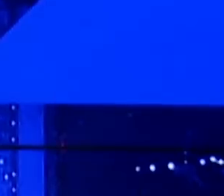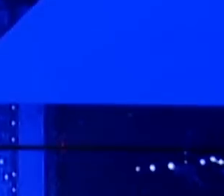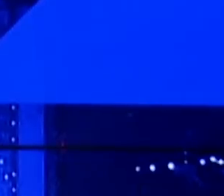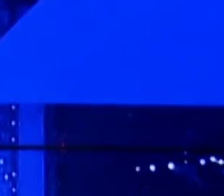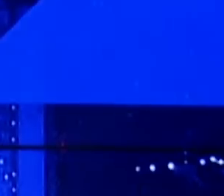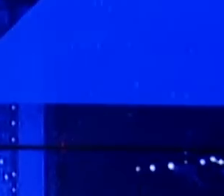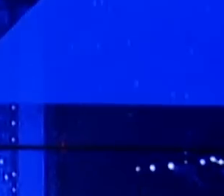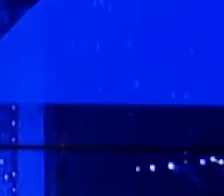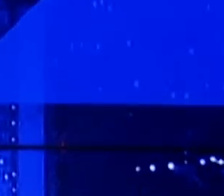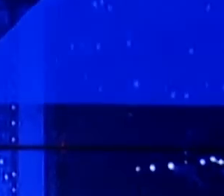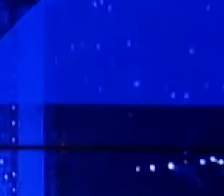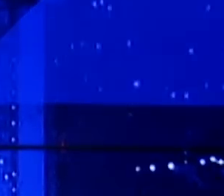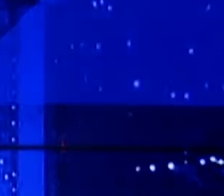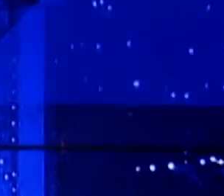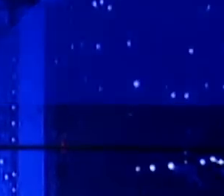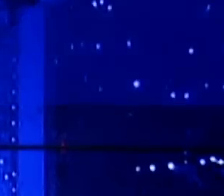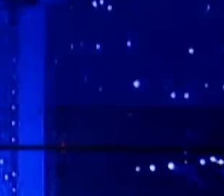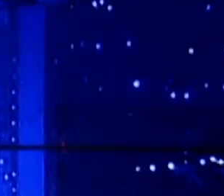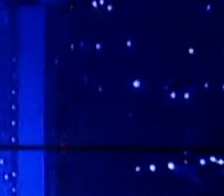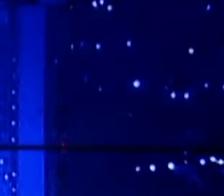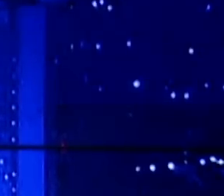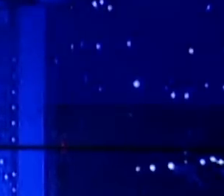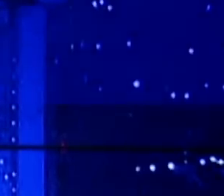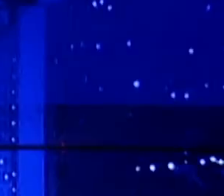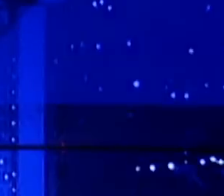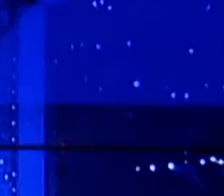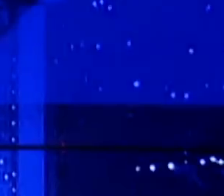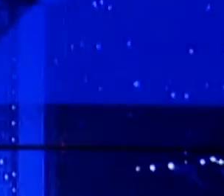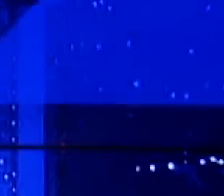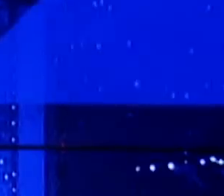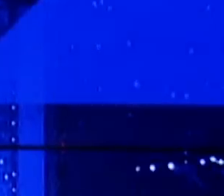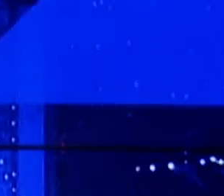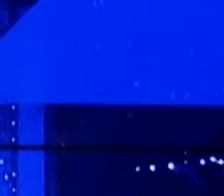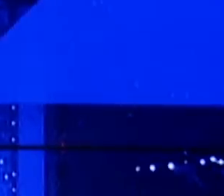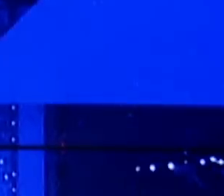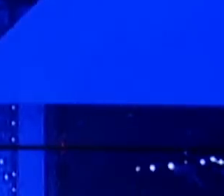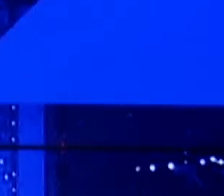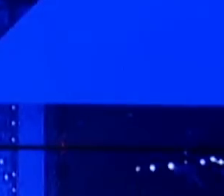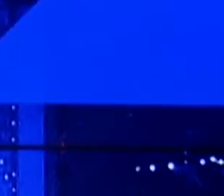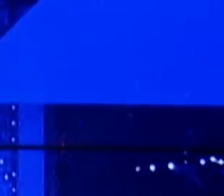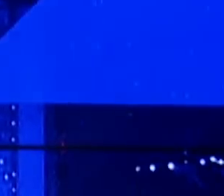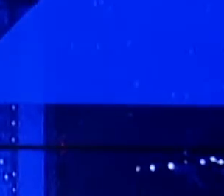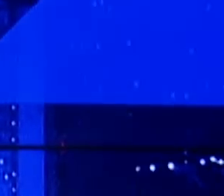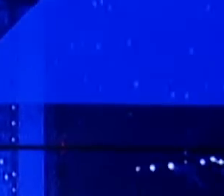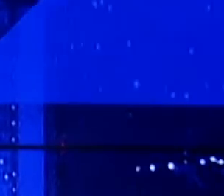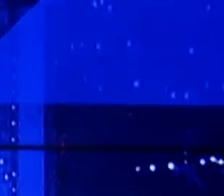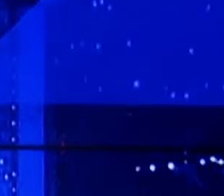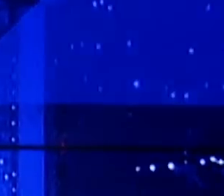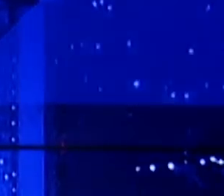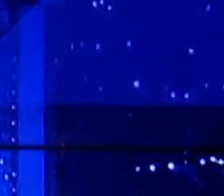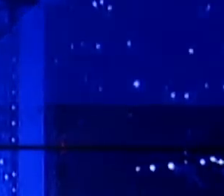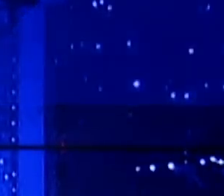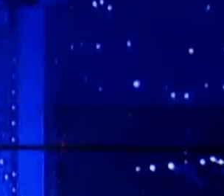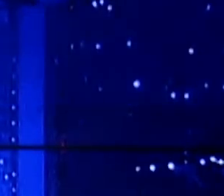Gasamagera Wellerswe arasaba urubyiruko rw'abanyarwanda ruba mu mahanga kugira uruhare mu cyerekezo igihugu gifite ibi akaba yabigarutseho mu